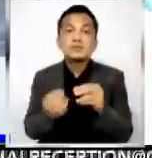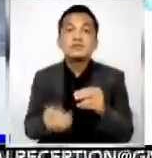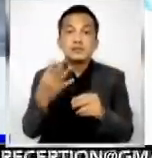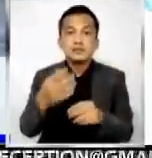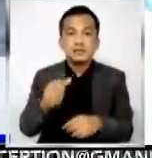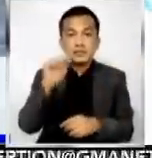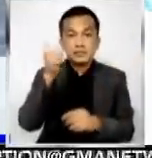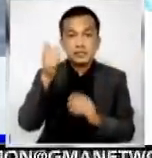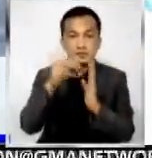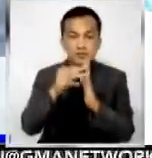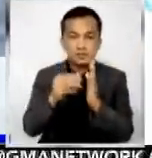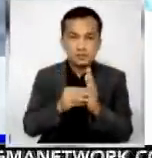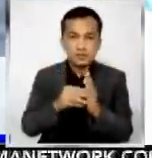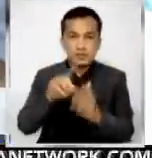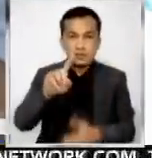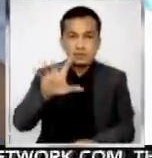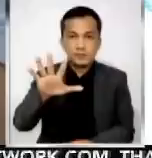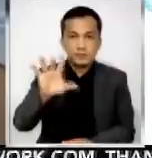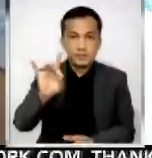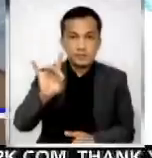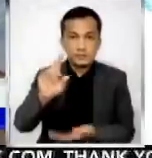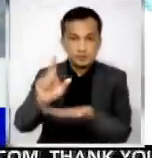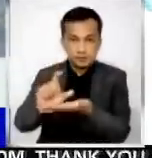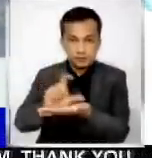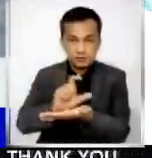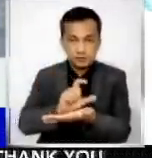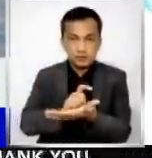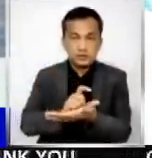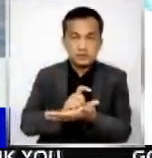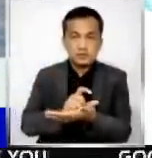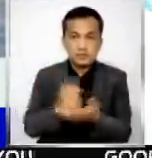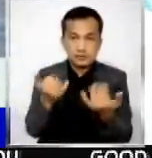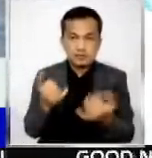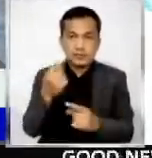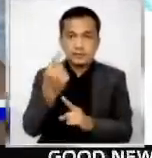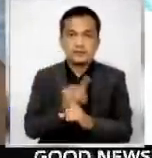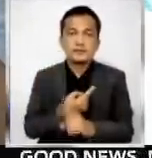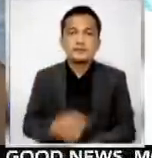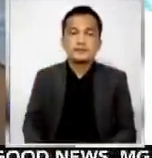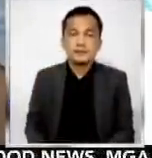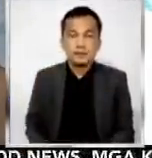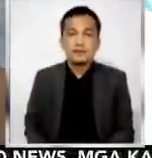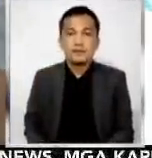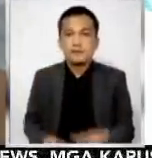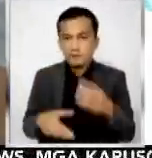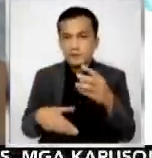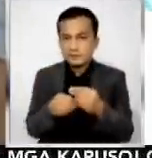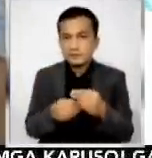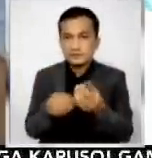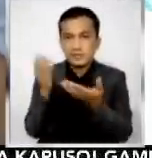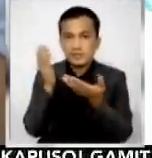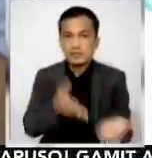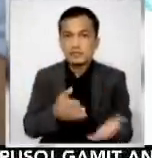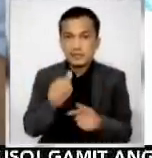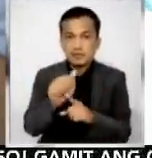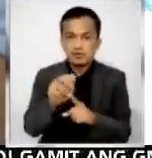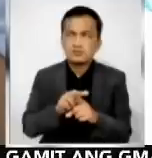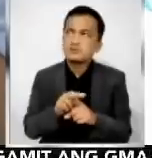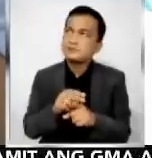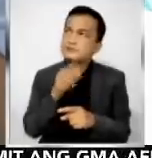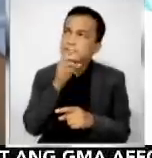10,158,000 vaccine doses sa loob ng buwang ito at darating din sa Agosto, more or less mga 15